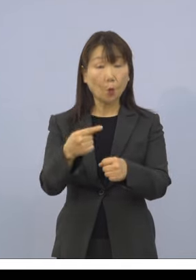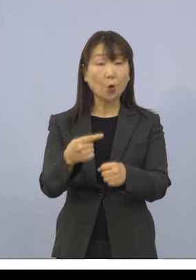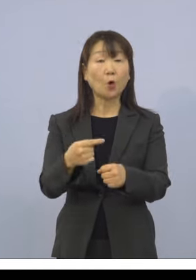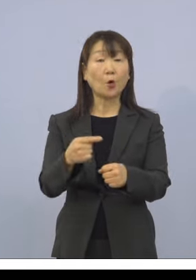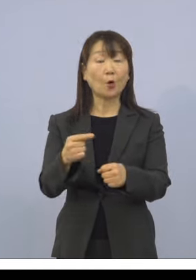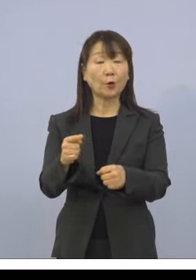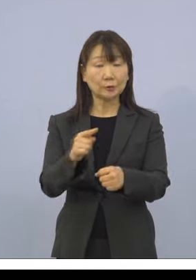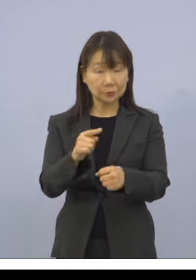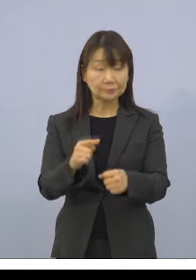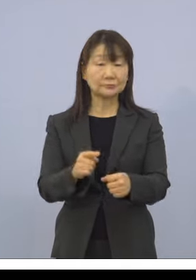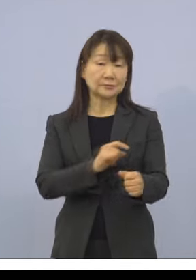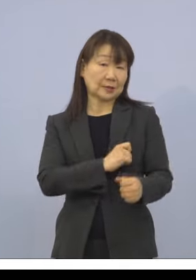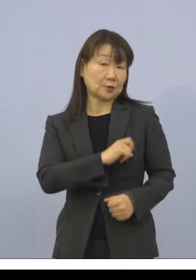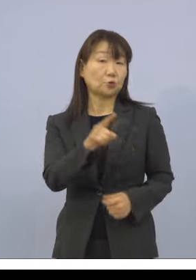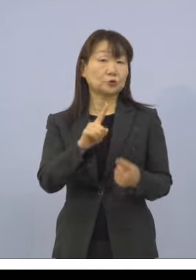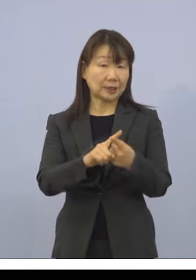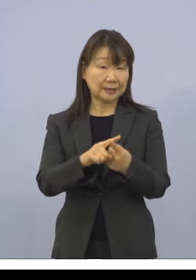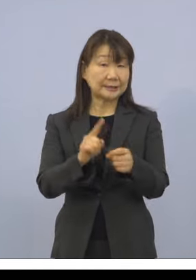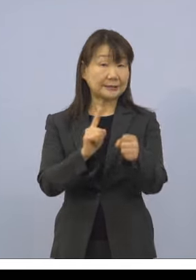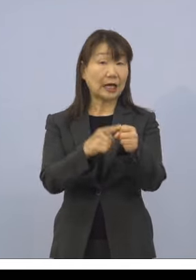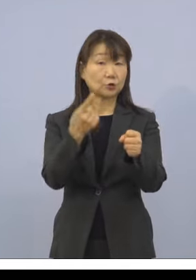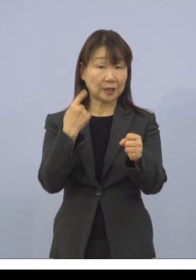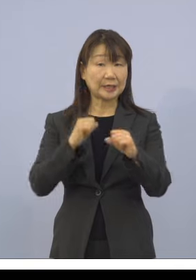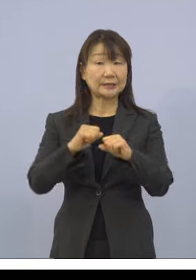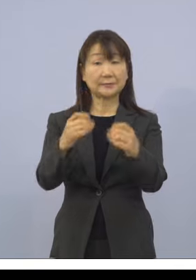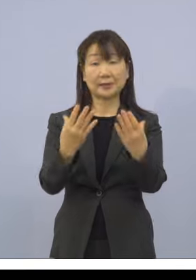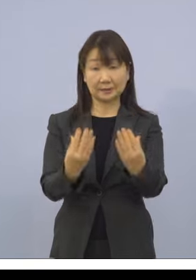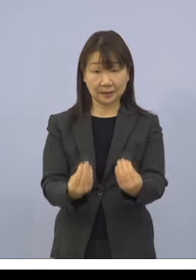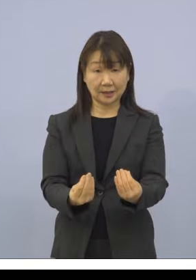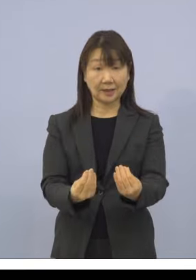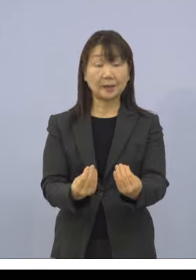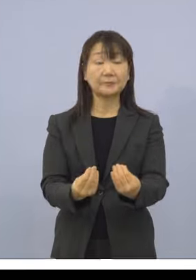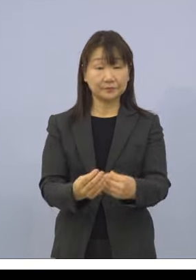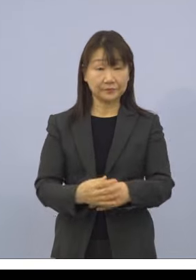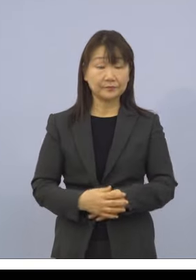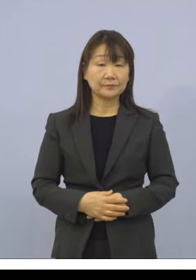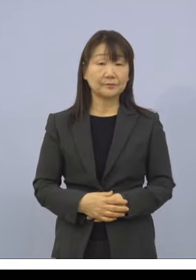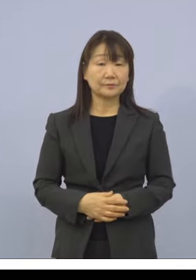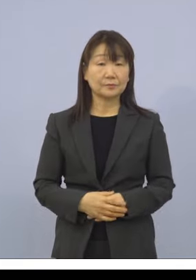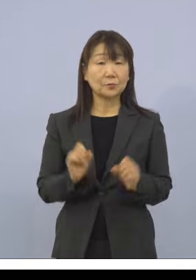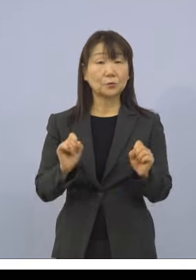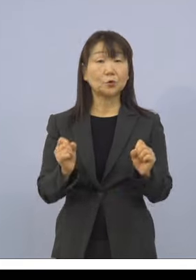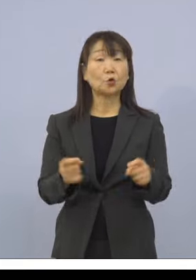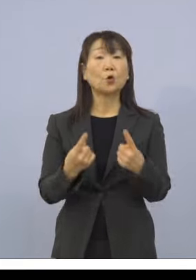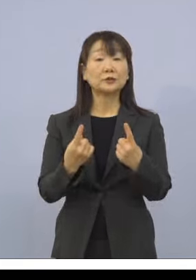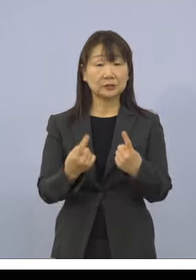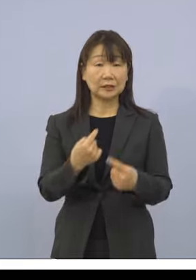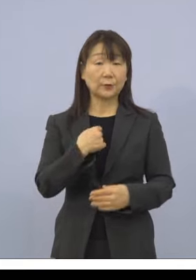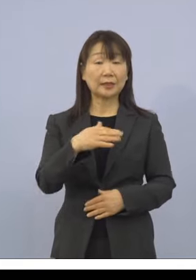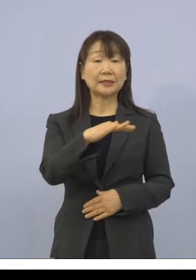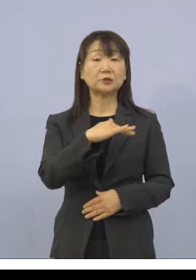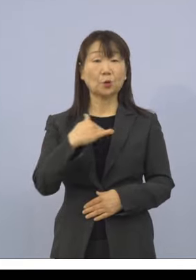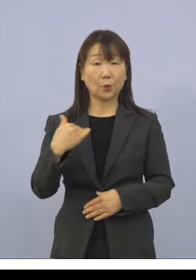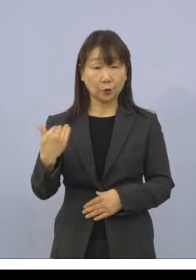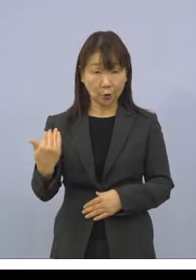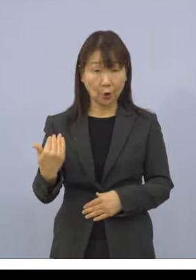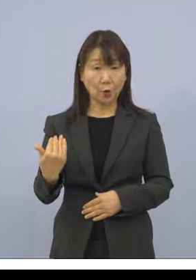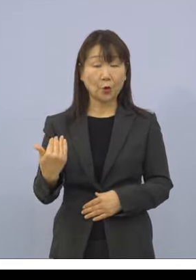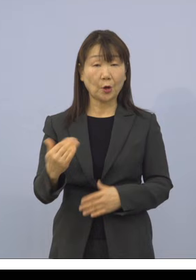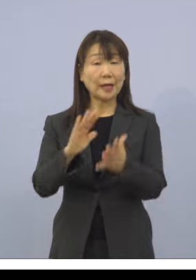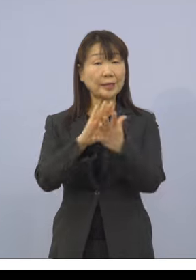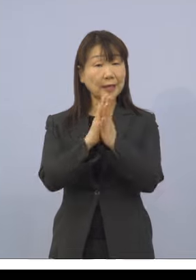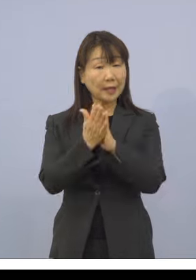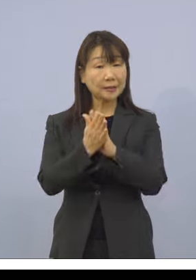昨年、やらせていただきましたけれども、同時に私どものですね、県で